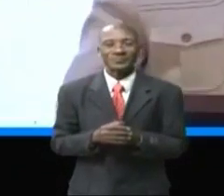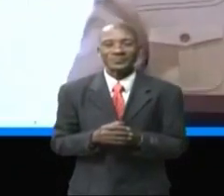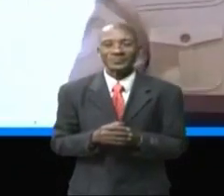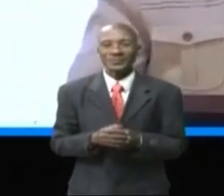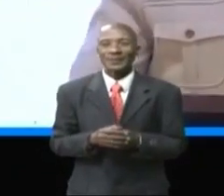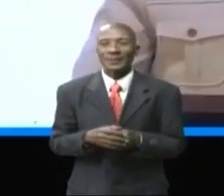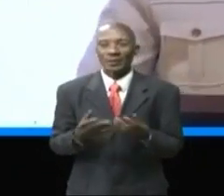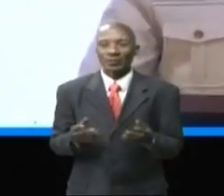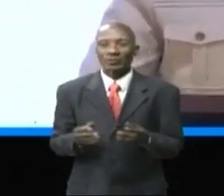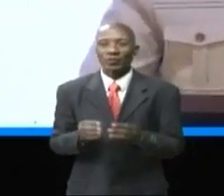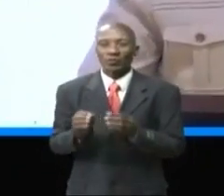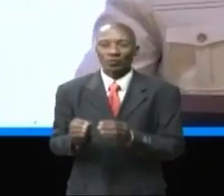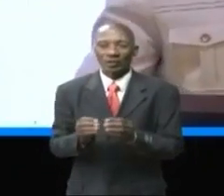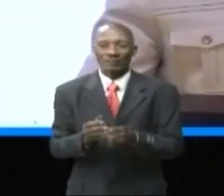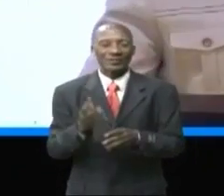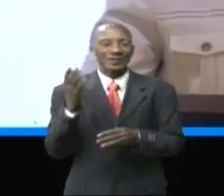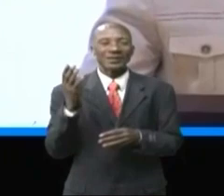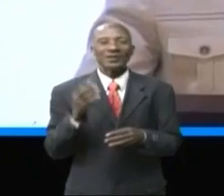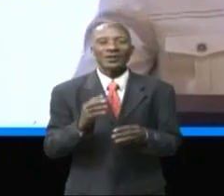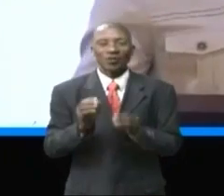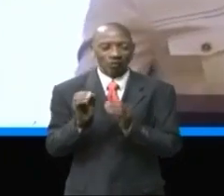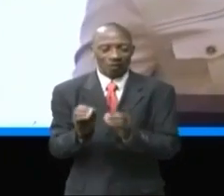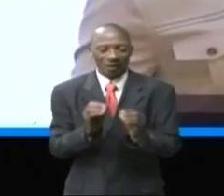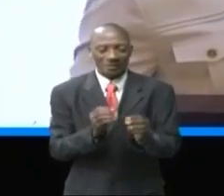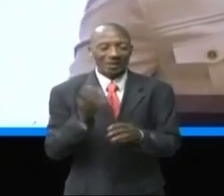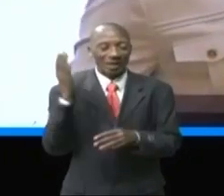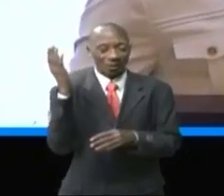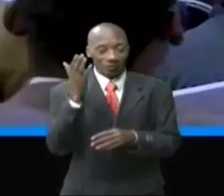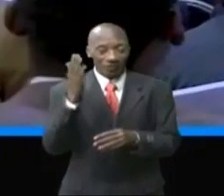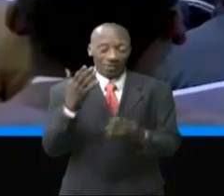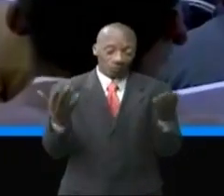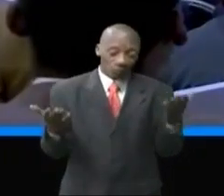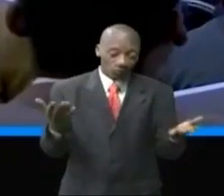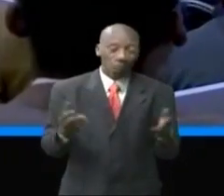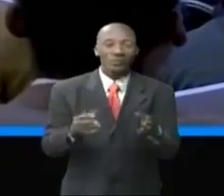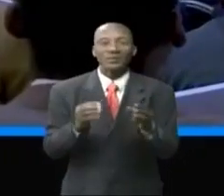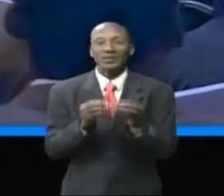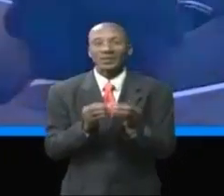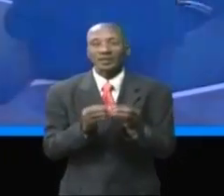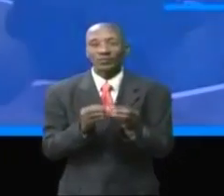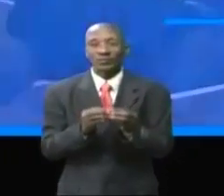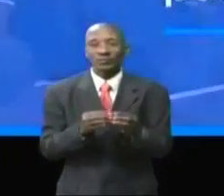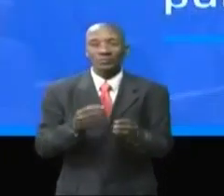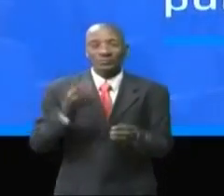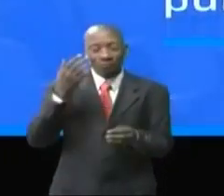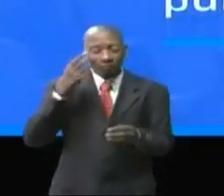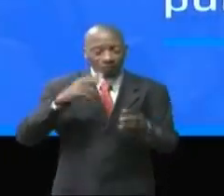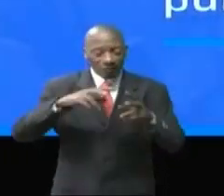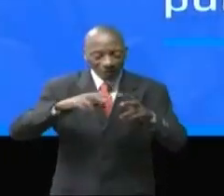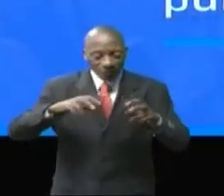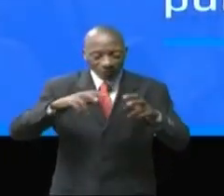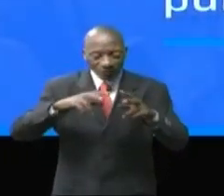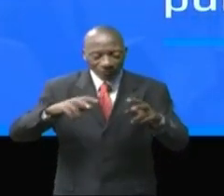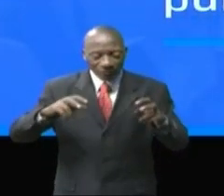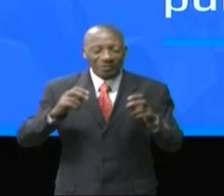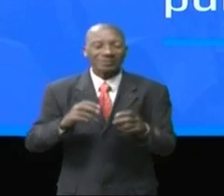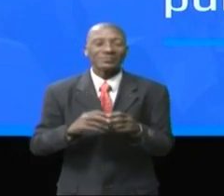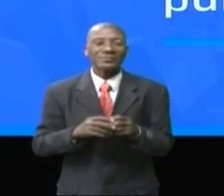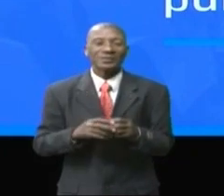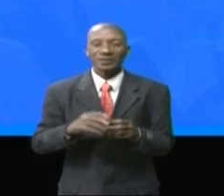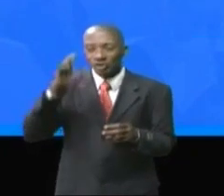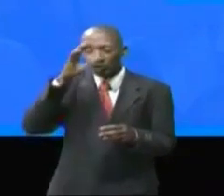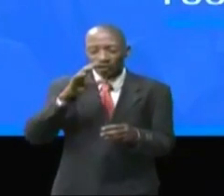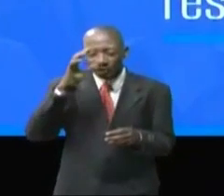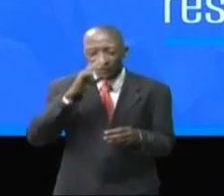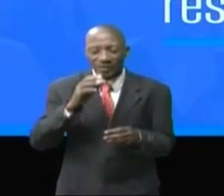conférence, l'inspecteur général chef de service Jules Alinguété, a planché sa présentation sur 7 points, dont l'état des lieux des finances publiques